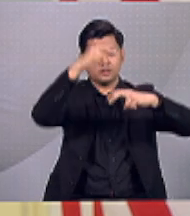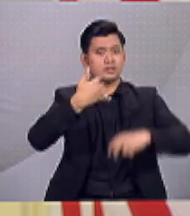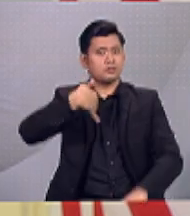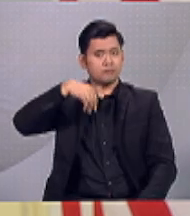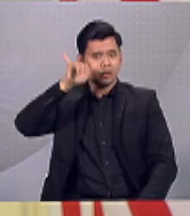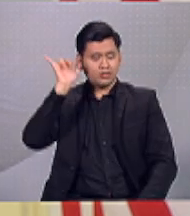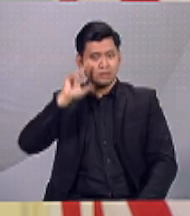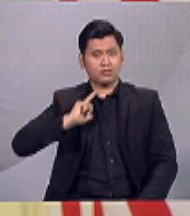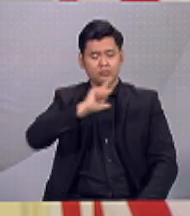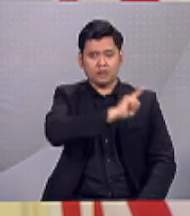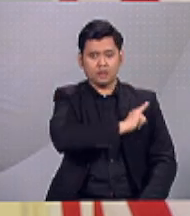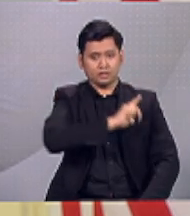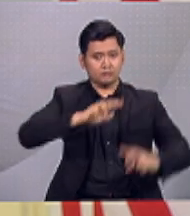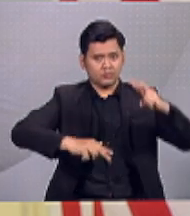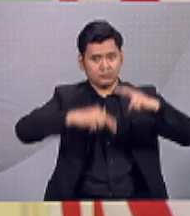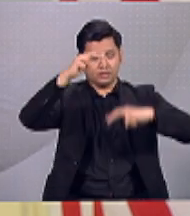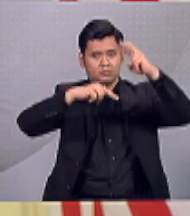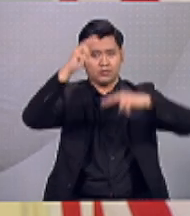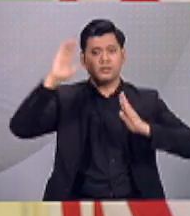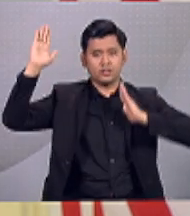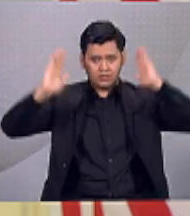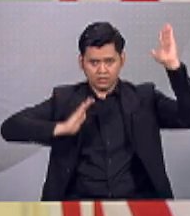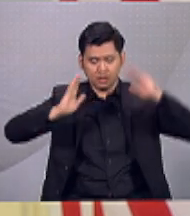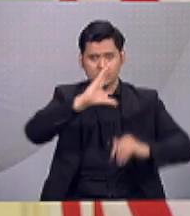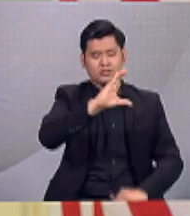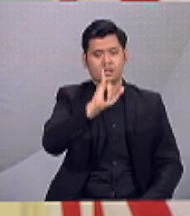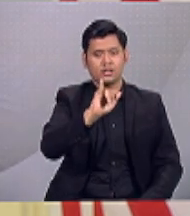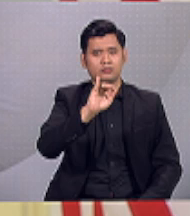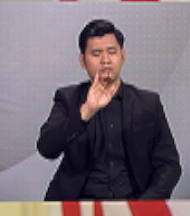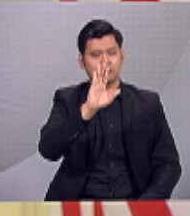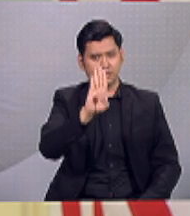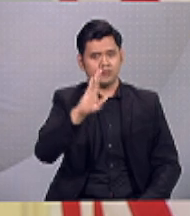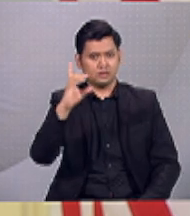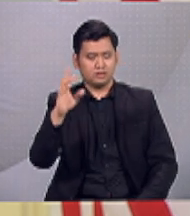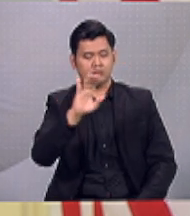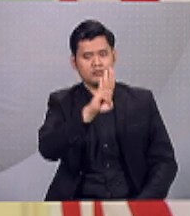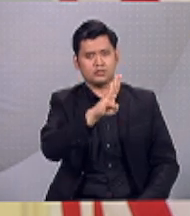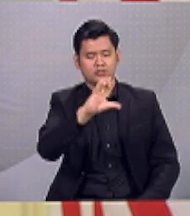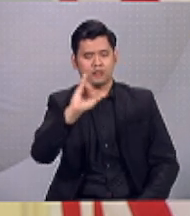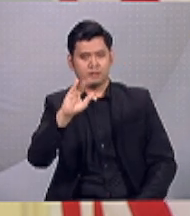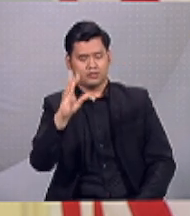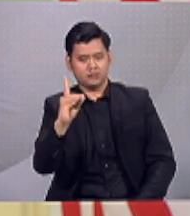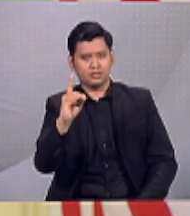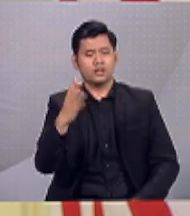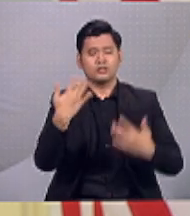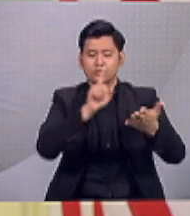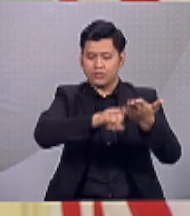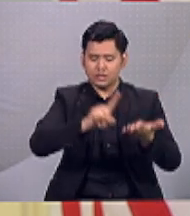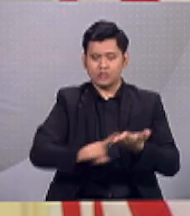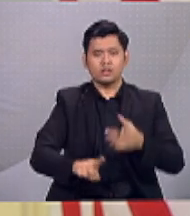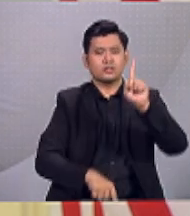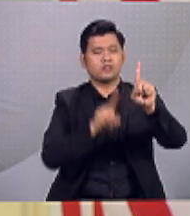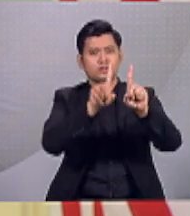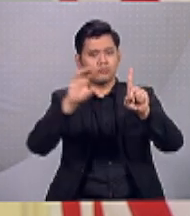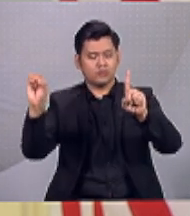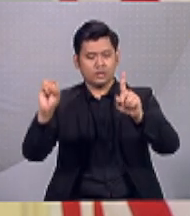Pembangunan Industri Pembinaan Malaysia ataupun CIDB telah membuat pemeriksaan di 110 tapak